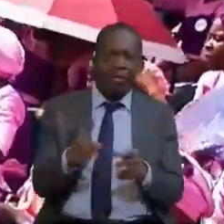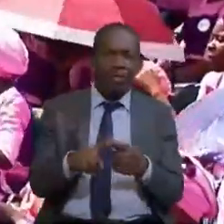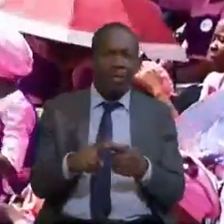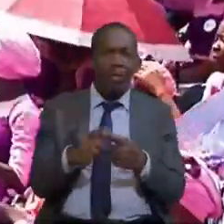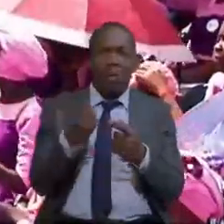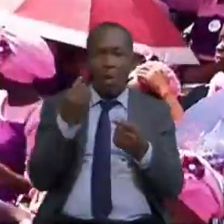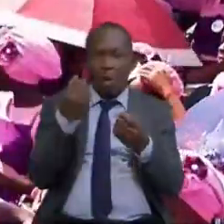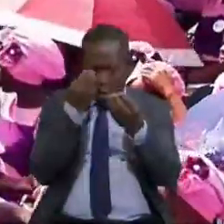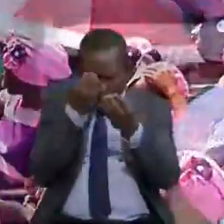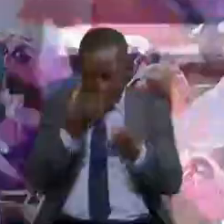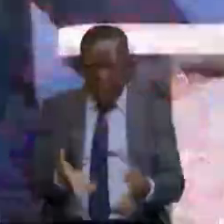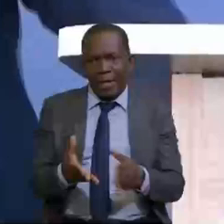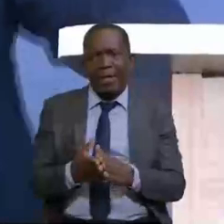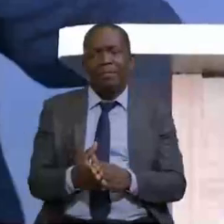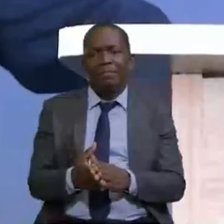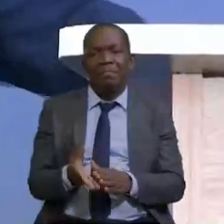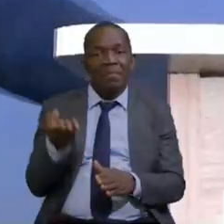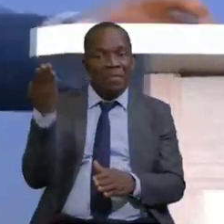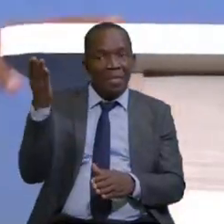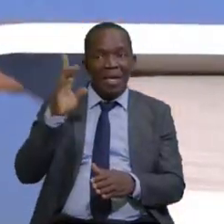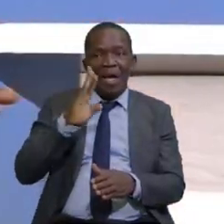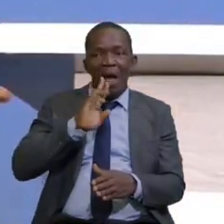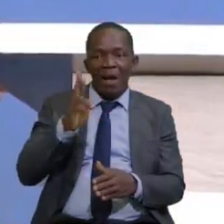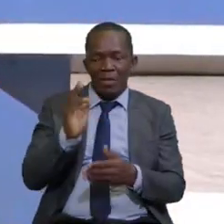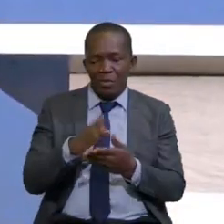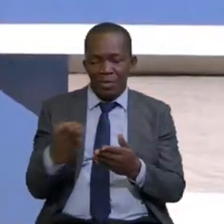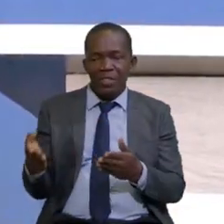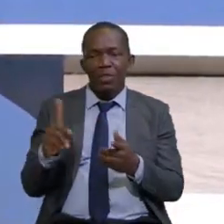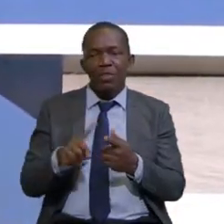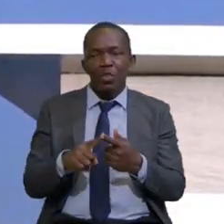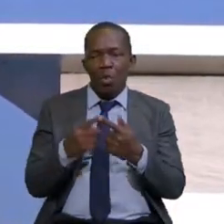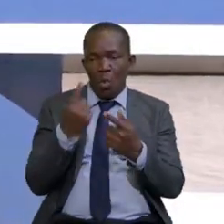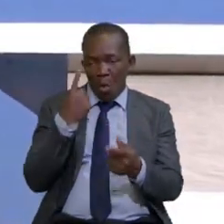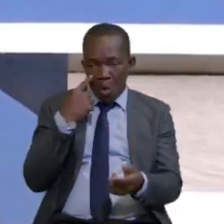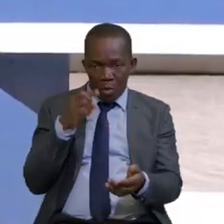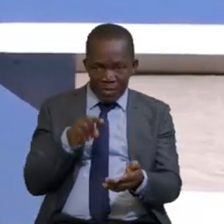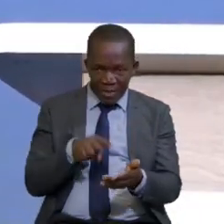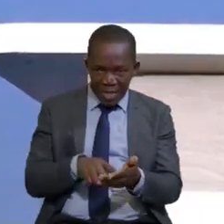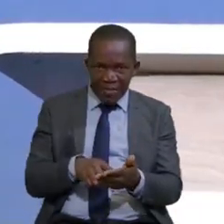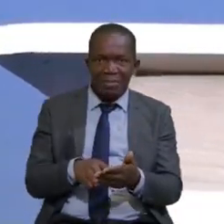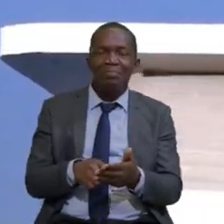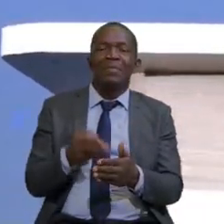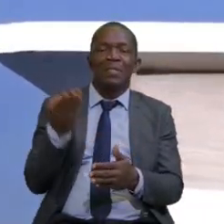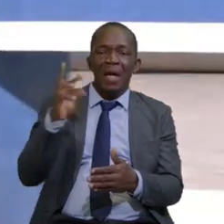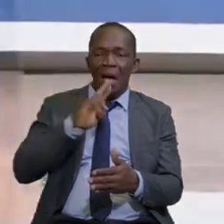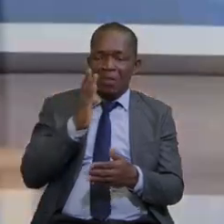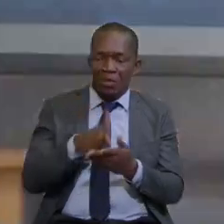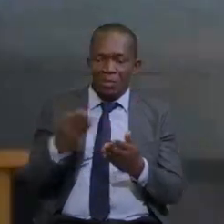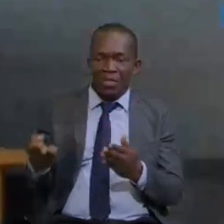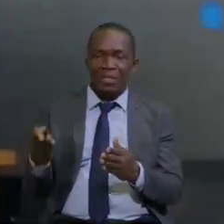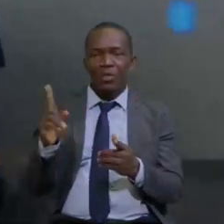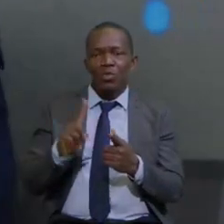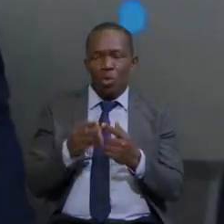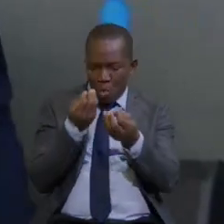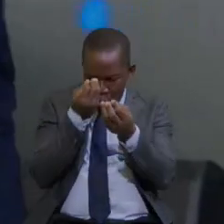Il y a quelque chose à observer. Il y a quelque chose à obéir dans la parole de Dieu. Ainsi donc, quand vous venez, vous devez comprendre